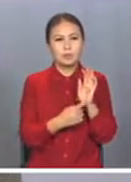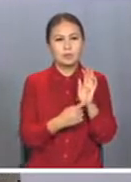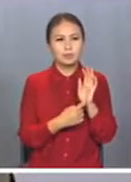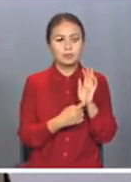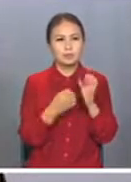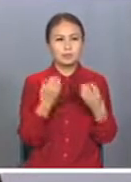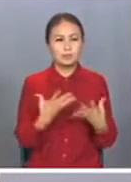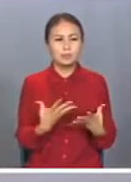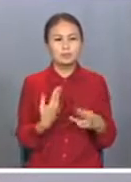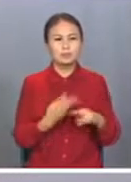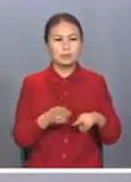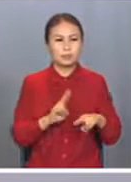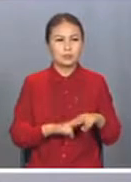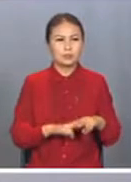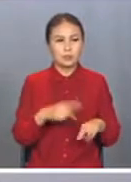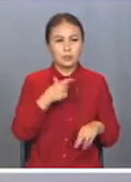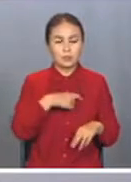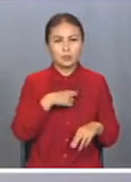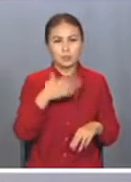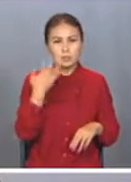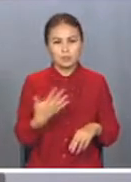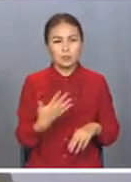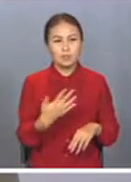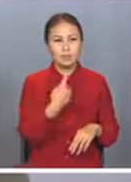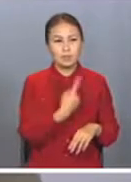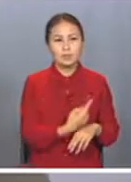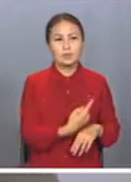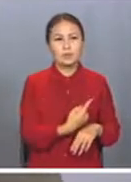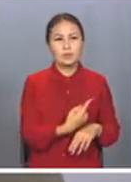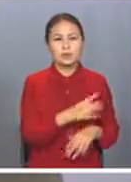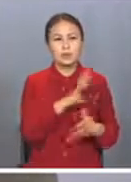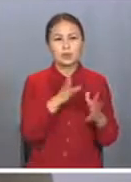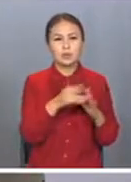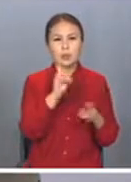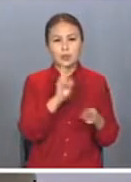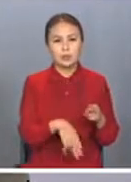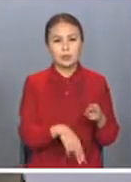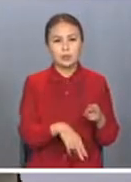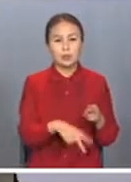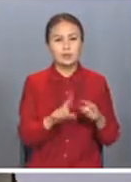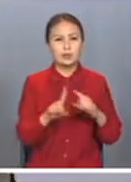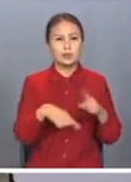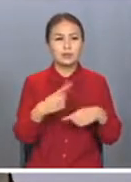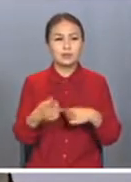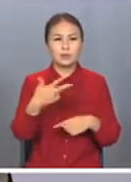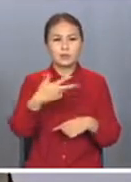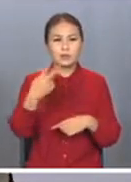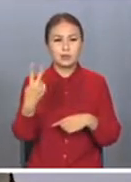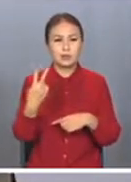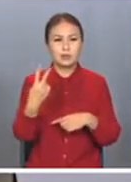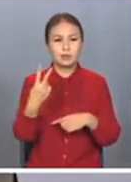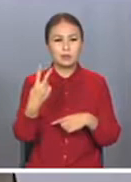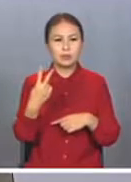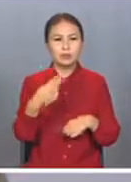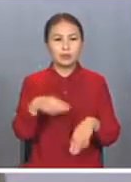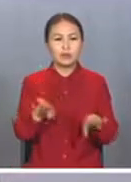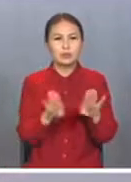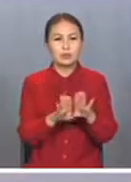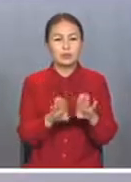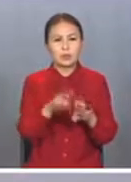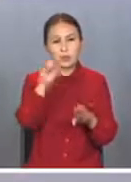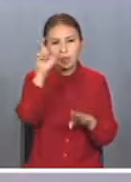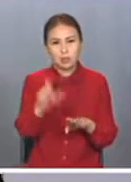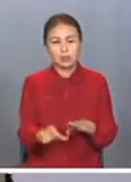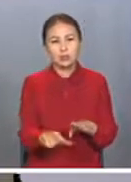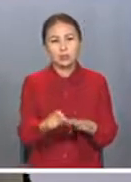сан, сондықтан өз-өзіне бөлемін 1 шығады. Жіктеу аяқталды. Келесі санымыз 32. Оны да баған түрінде